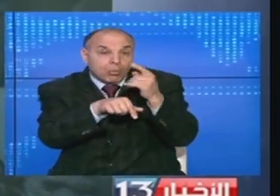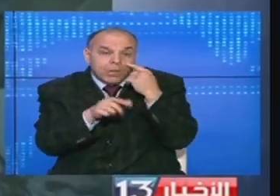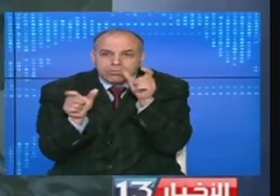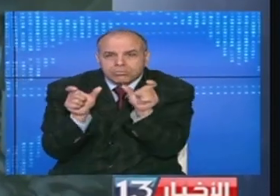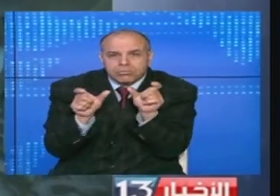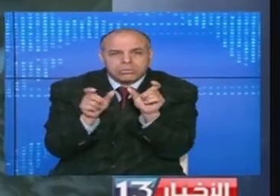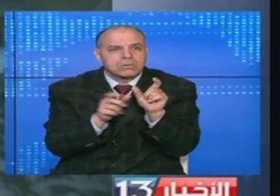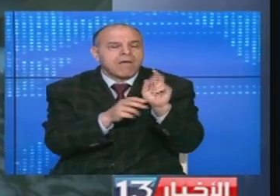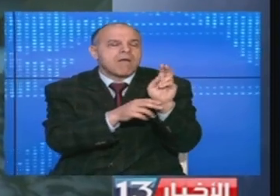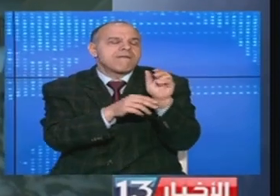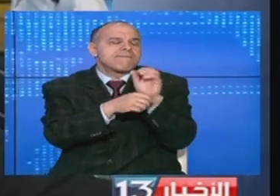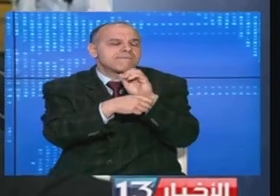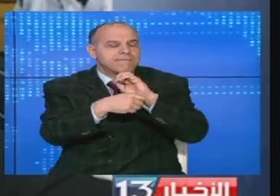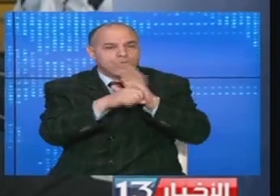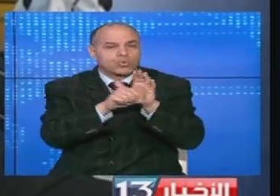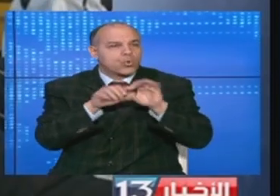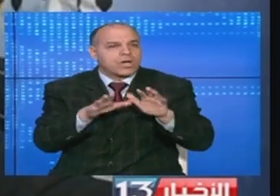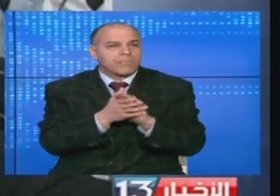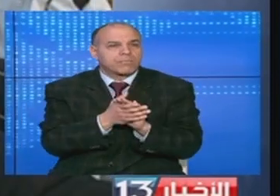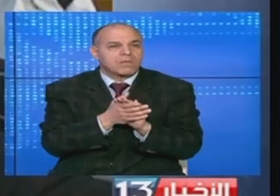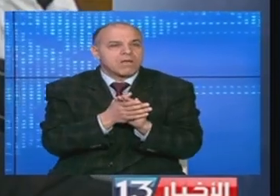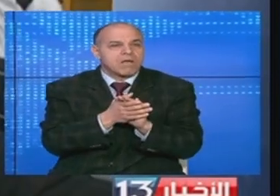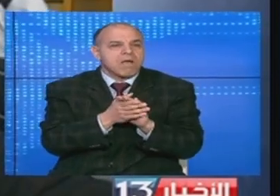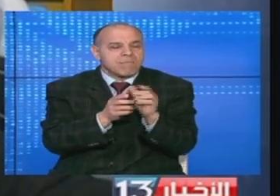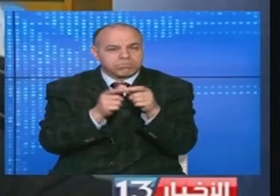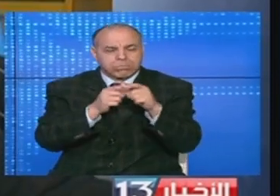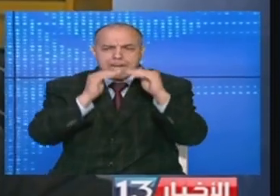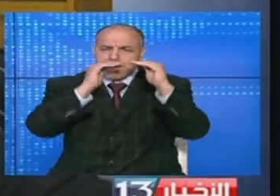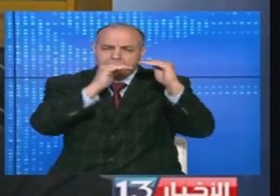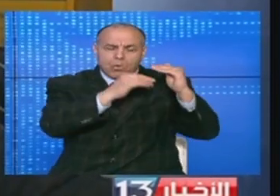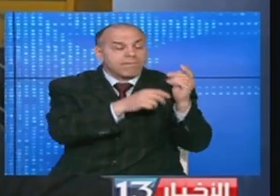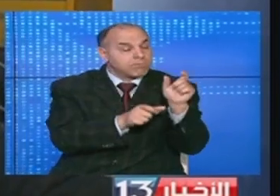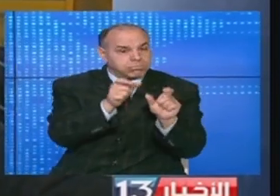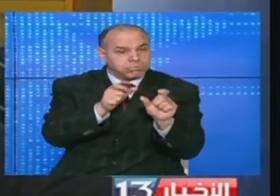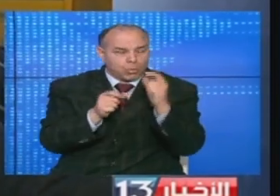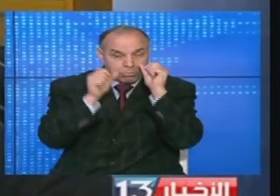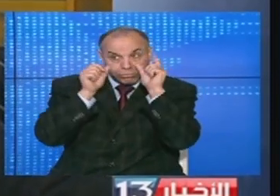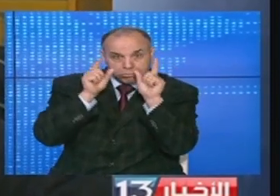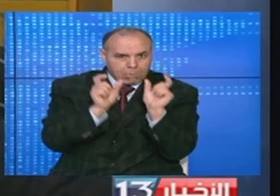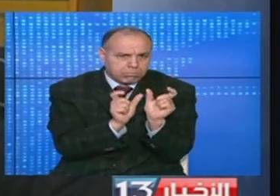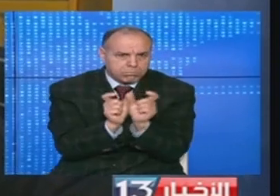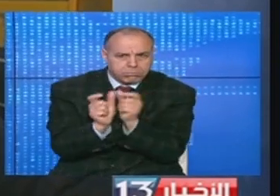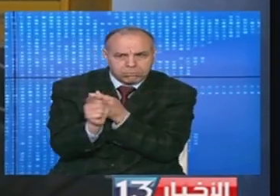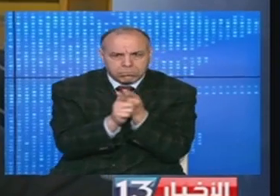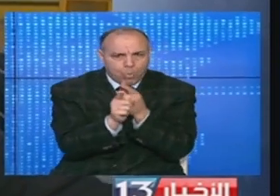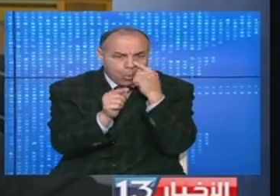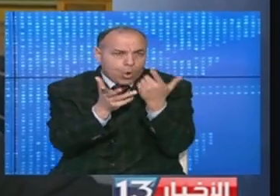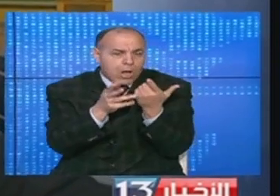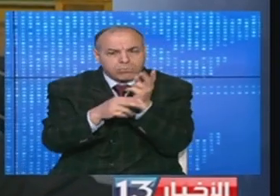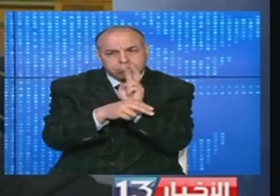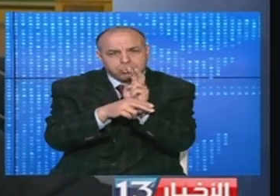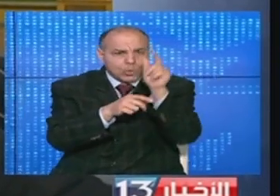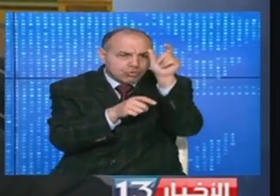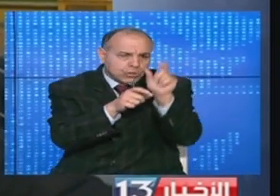بهذا الليل وس على مستوى المحطات العربيه مستوى عمليه تقصي